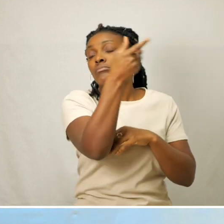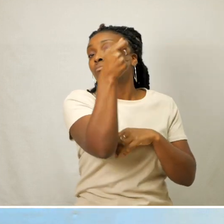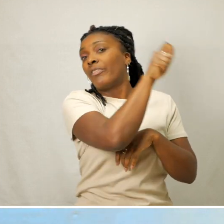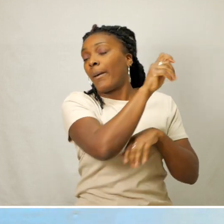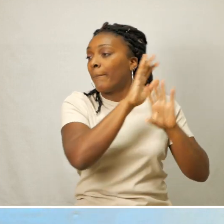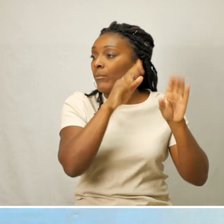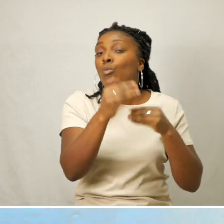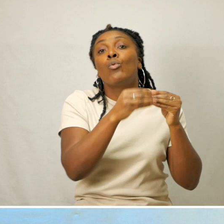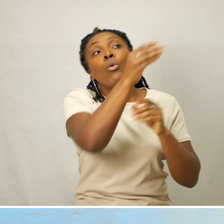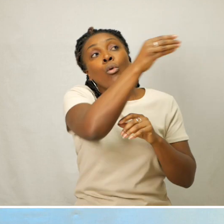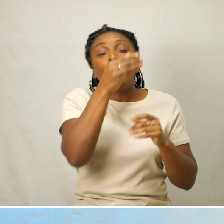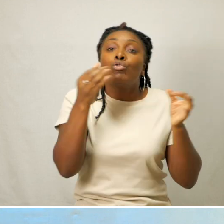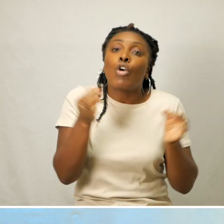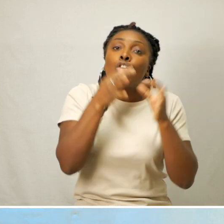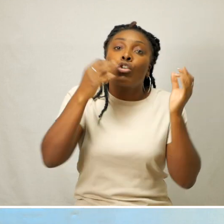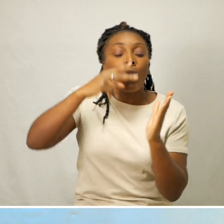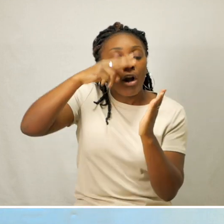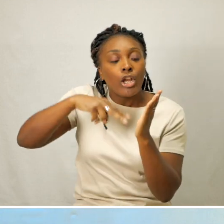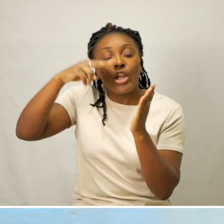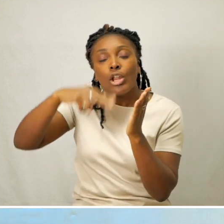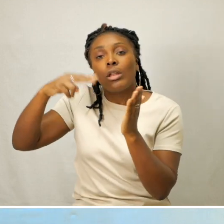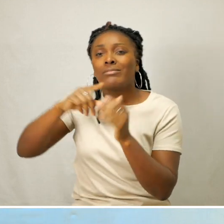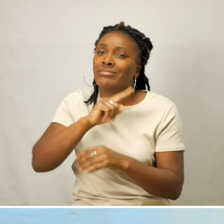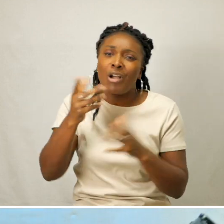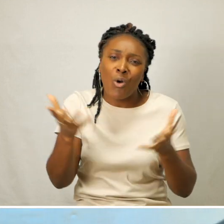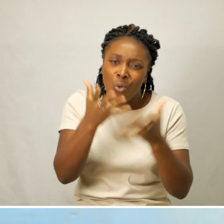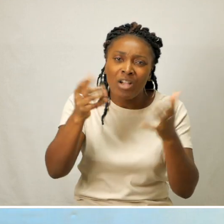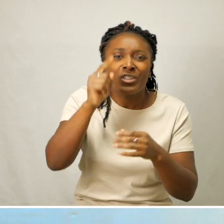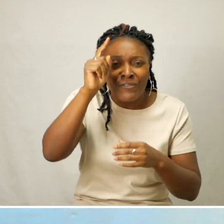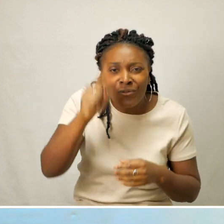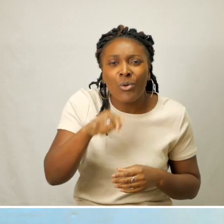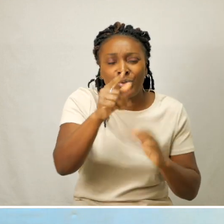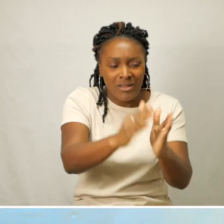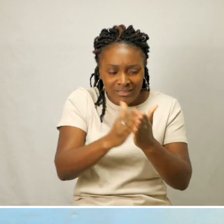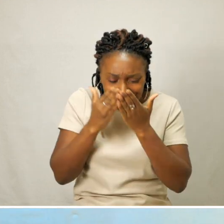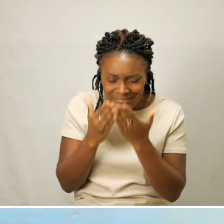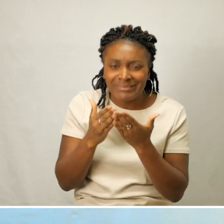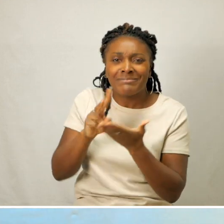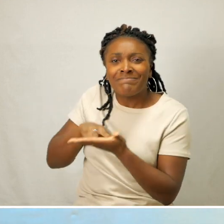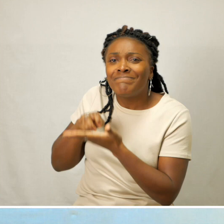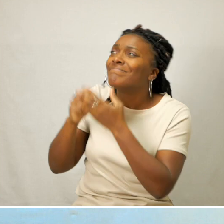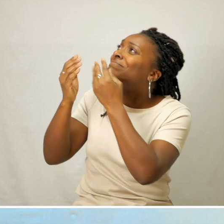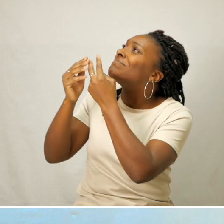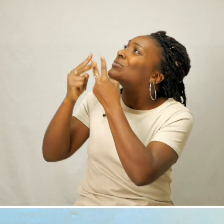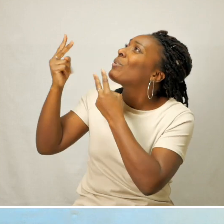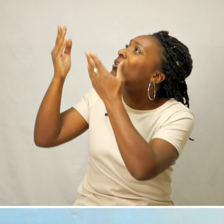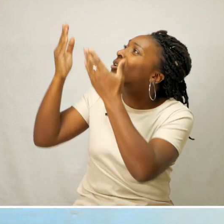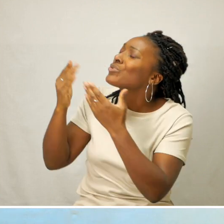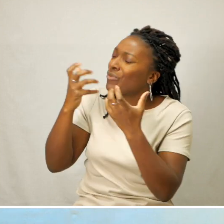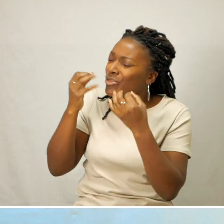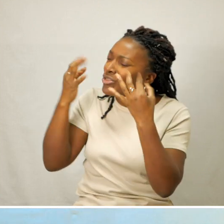temps, eh bien j'aimerais vraiment t'encourager à revenir au pied du Maître, à dire Seigneur, je vais prendre mon temps pour méditer ton cœur